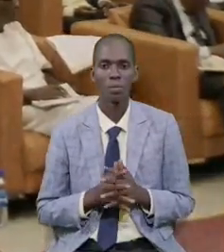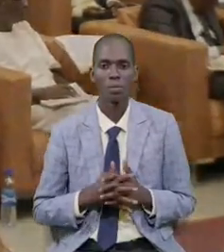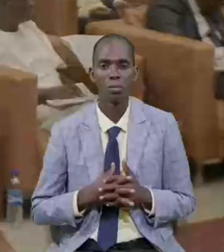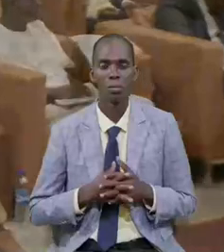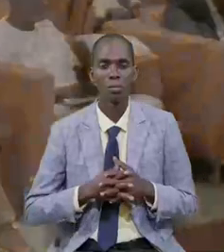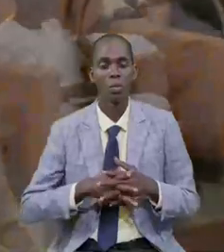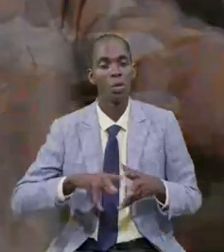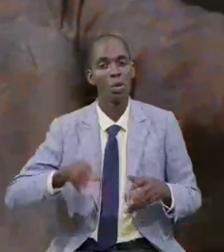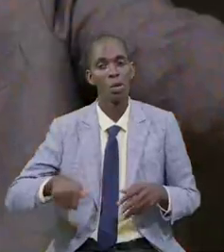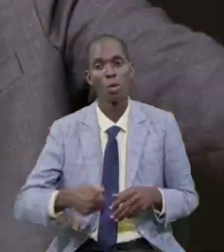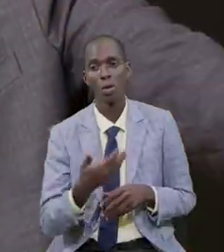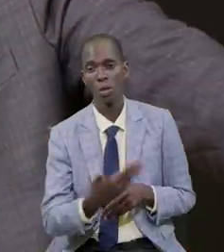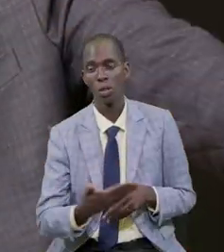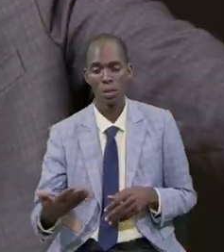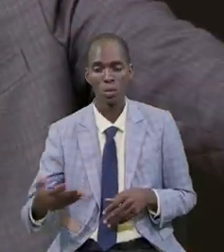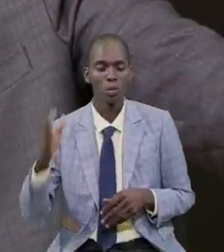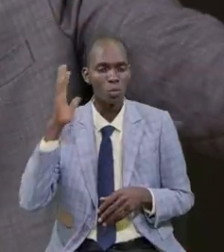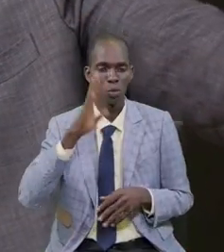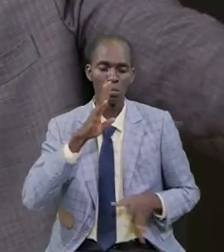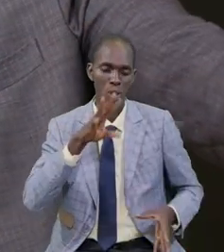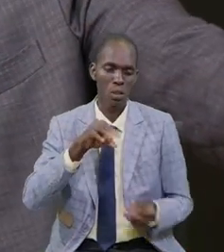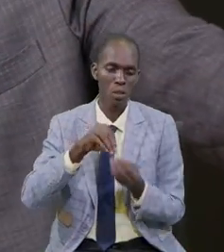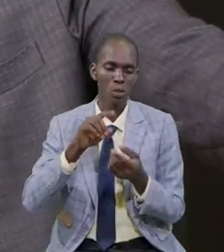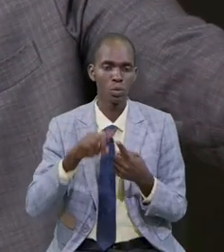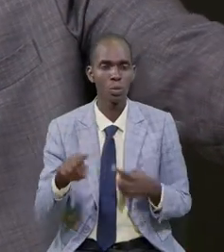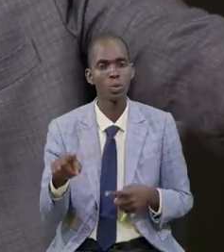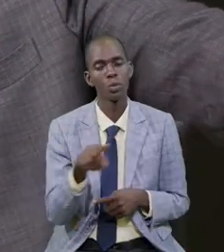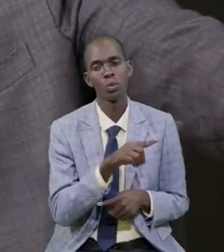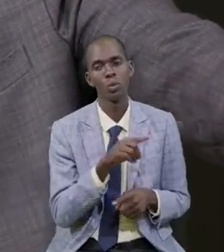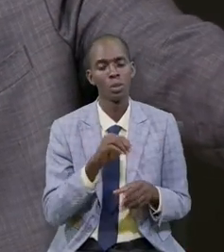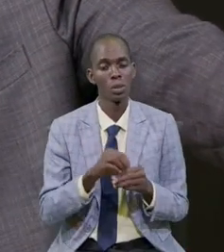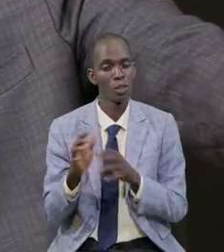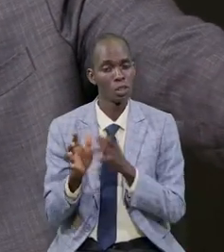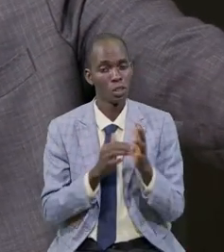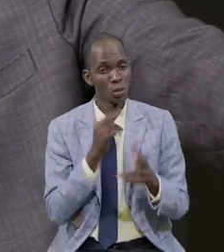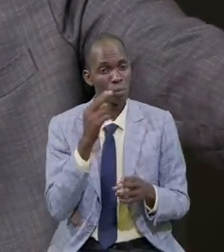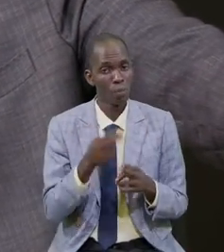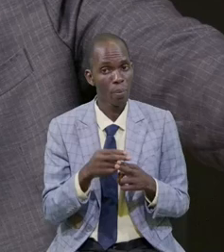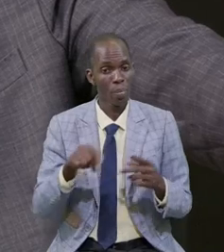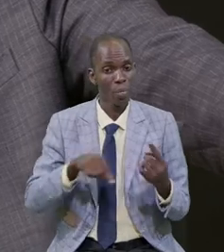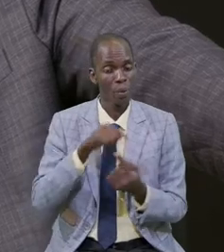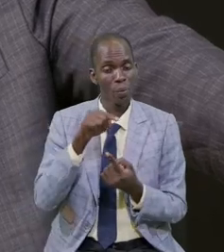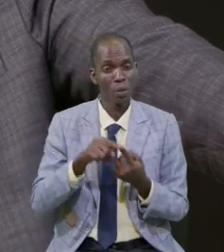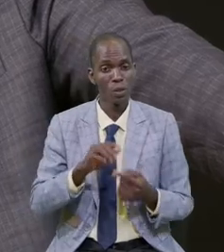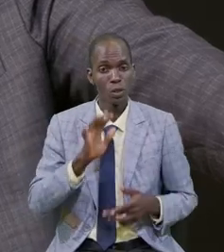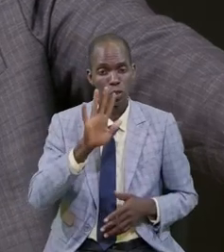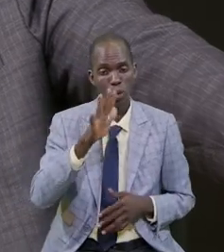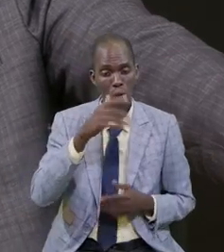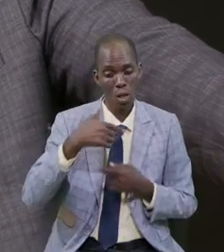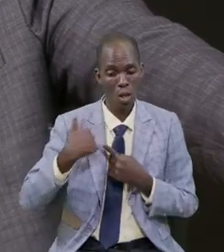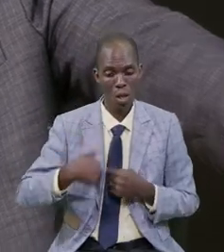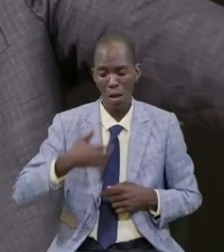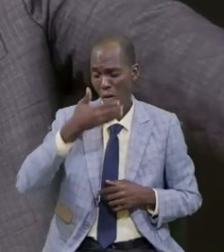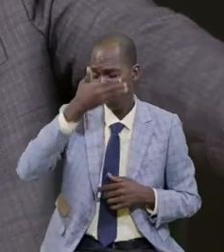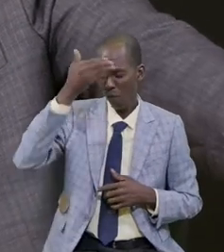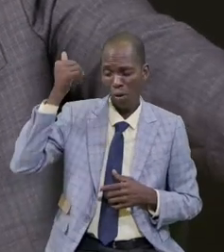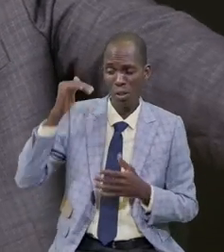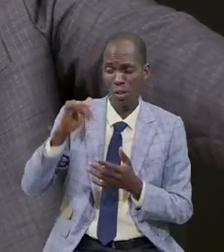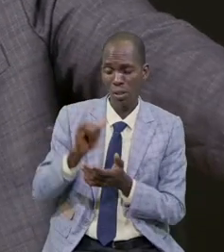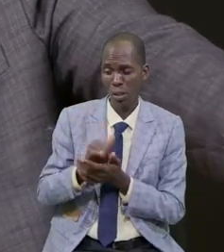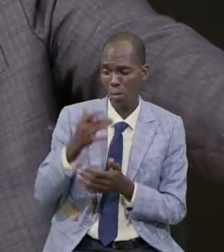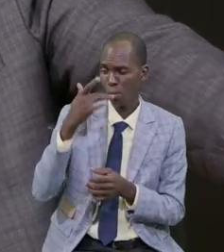Toutes ces choses vous seront données par-dessus. Lorsque le cœur oublie cela,